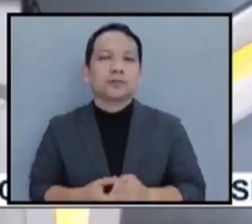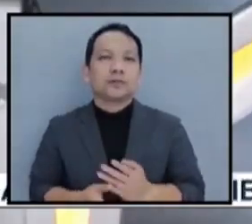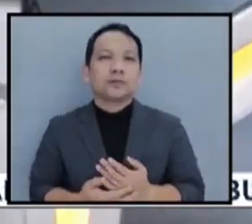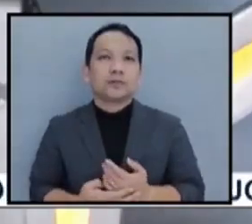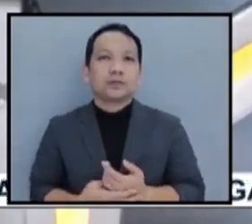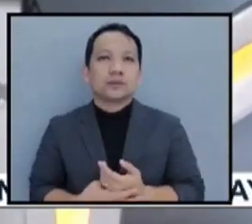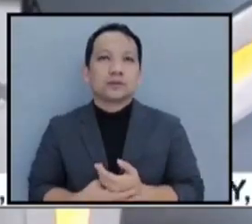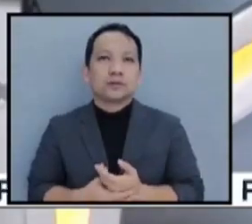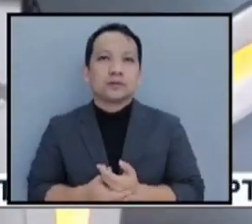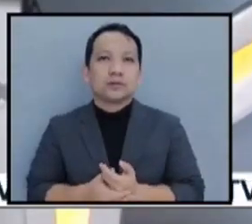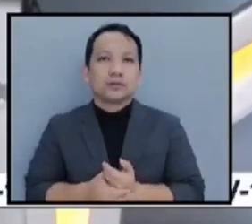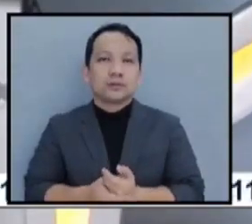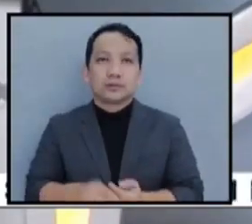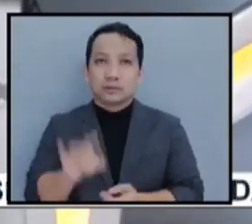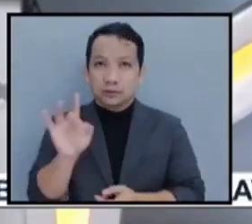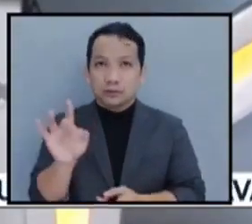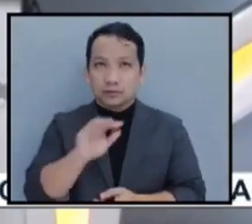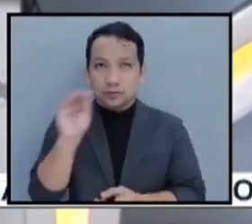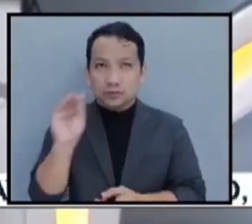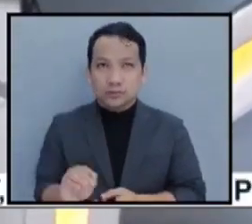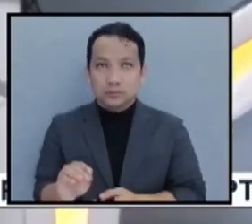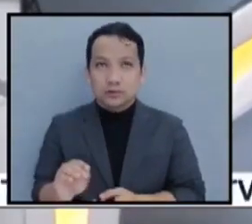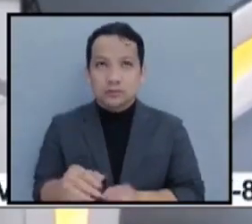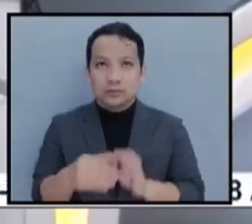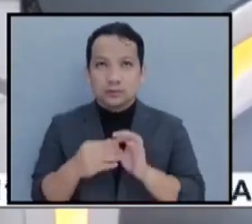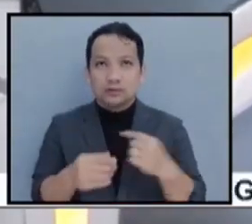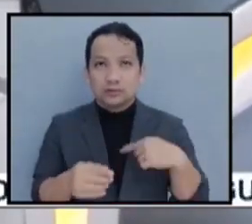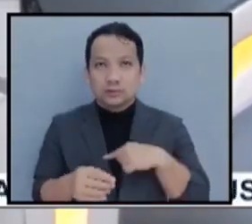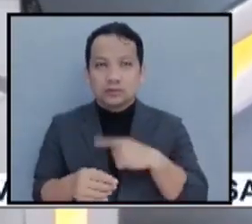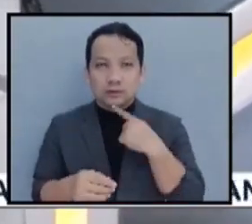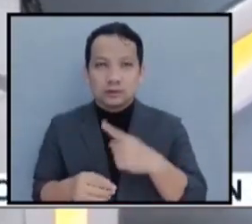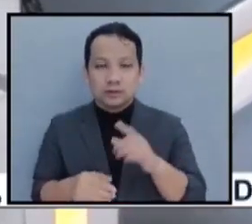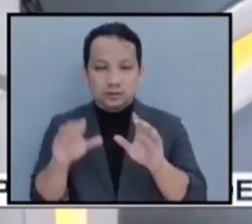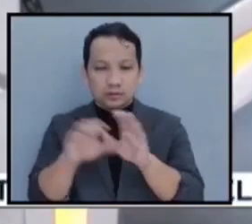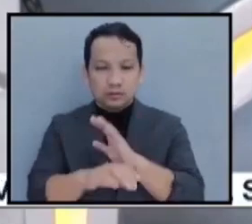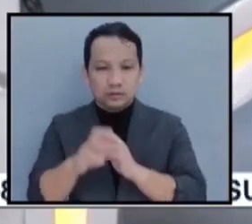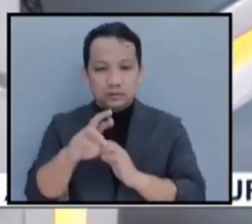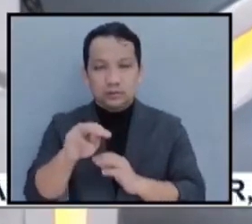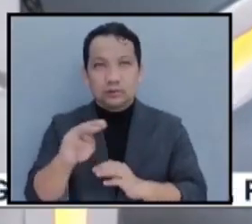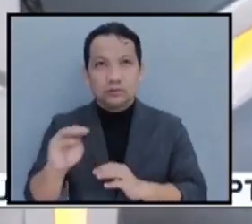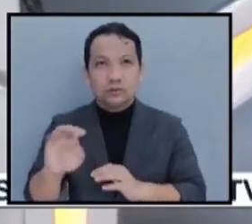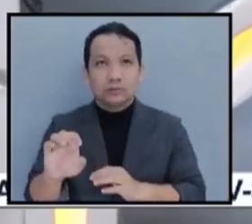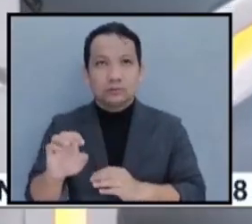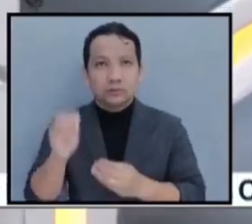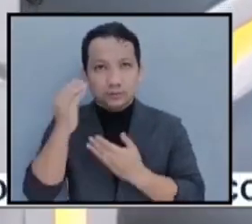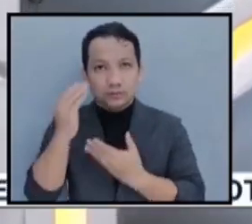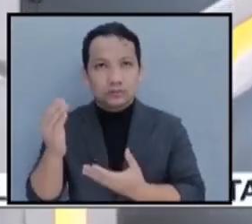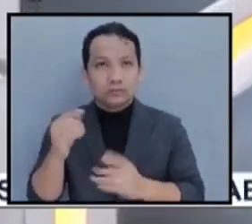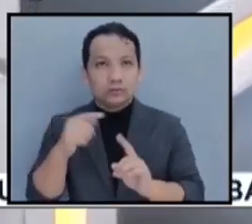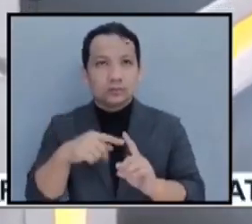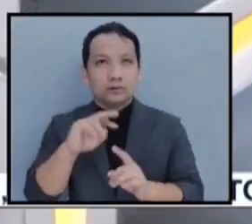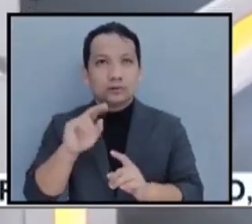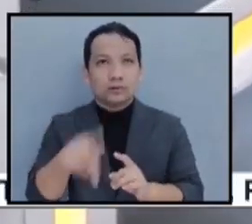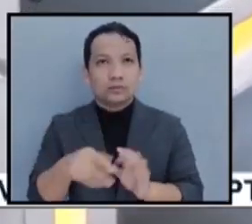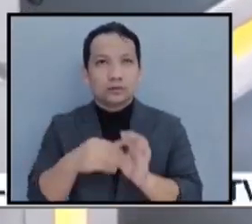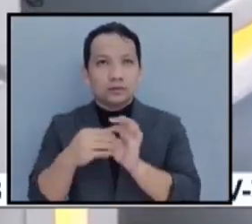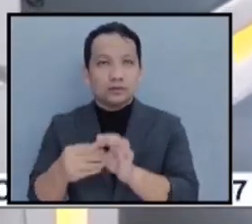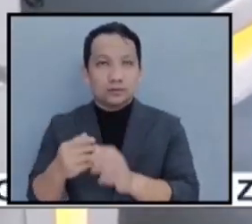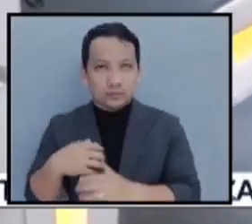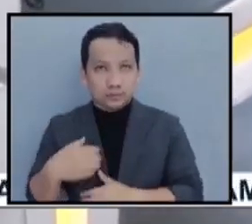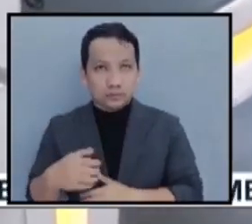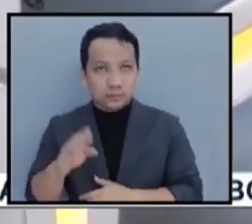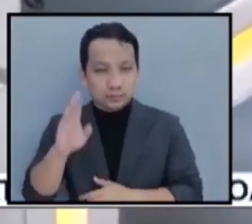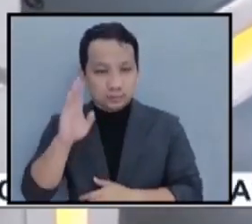Halos 8% ang ibinaba sa naitalang krimen sa bansa kumpara noong nakaraang taon. Ayon kay PNP Chief Police General Benjamin Acorda